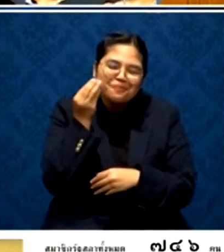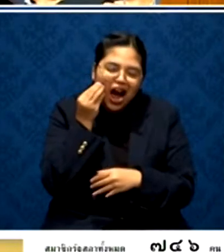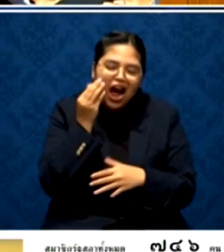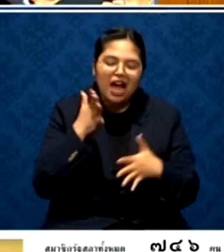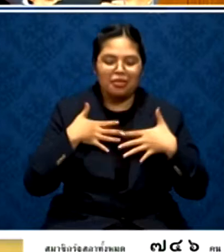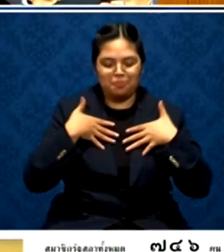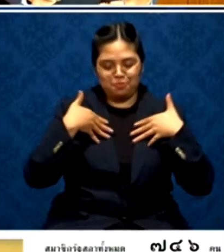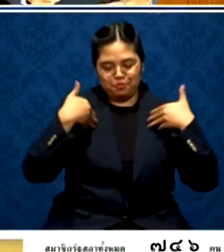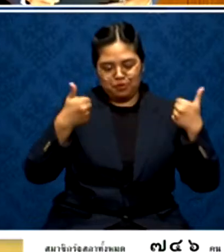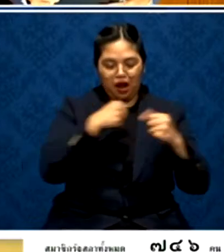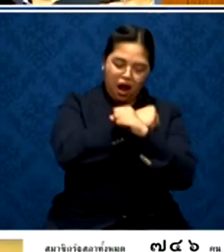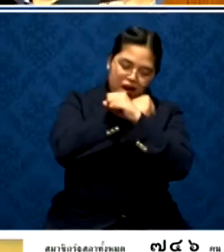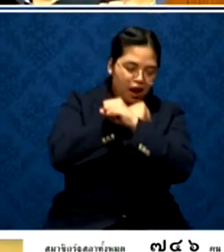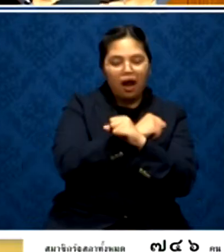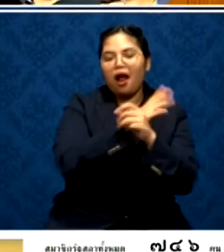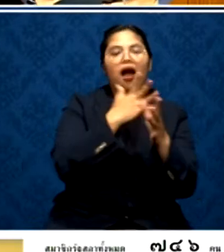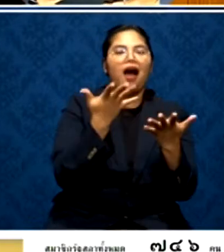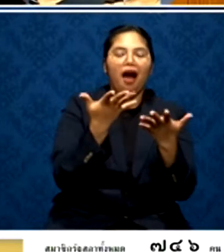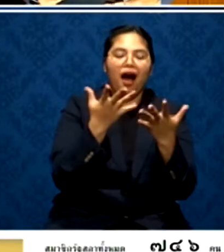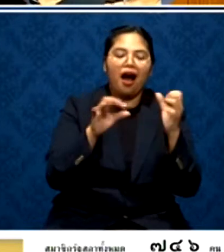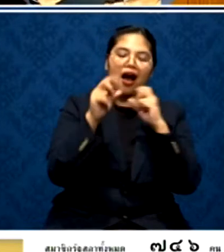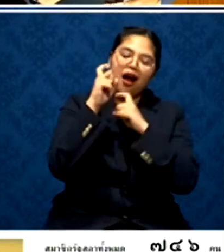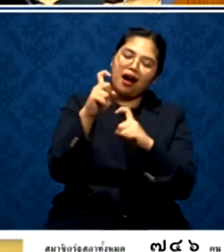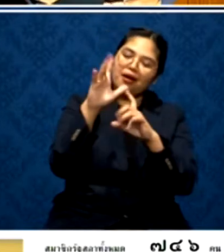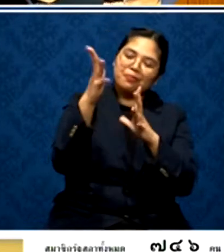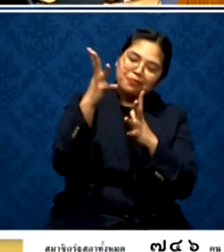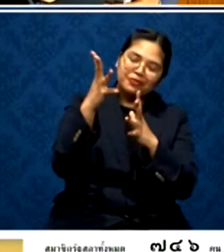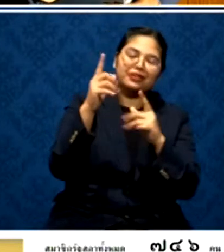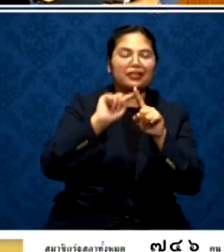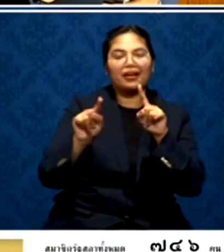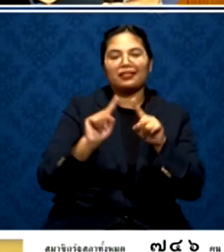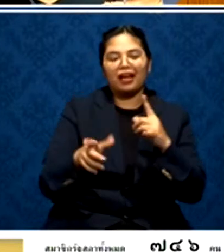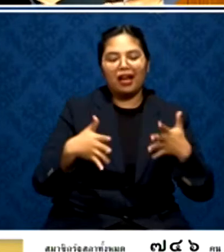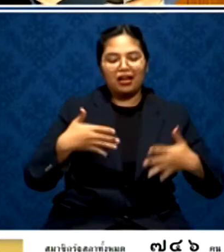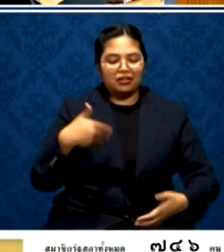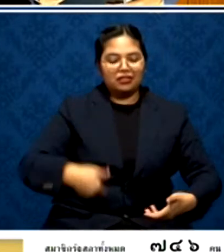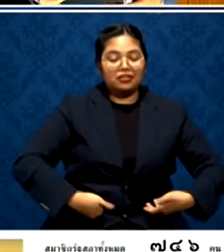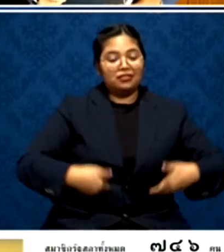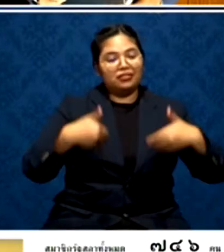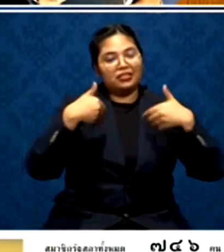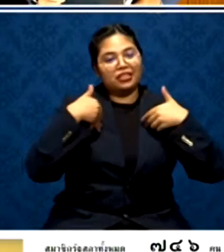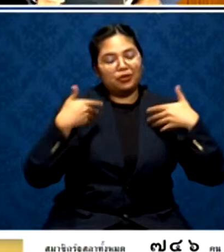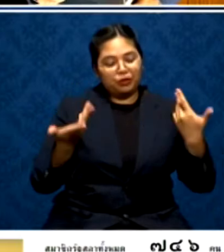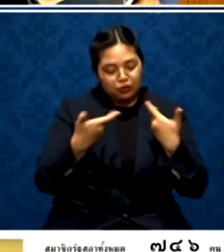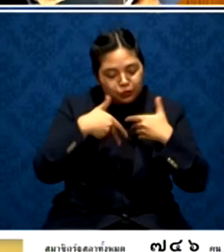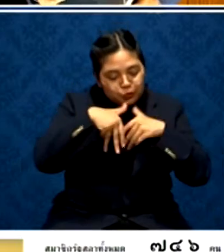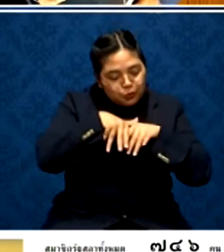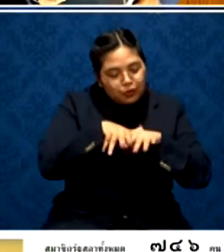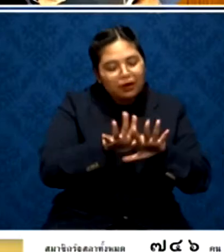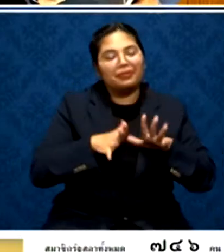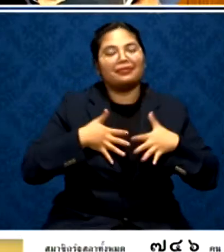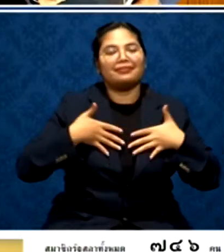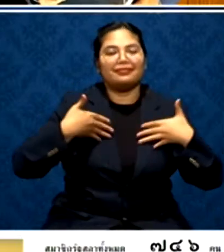ายสบายใจและสามารถใช้ชีวิตอยู่ร่วมกันอย่างเป็นสุ